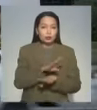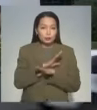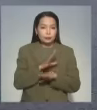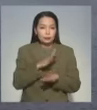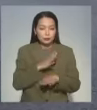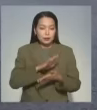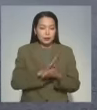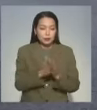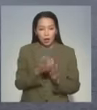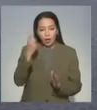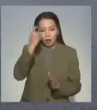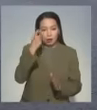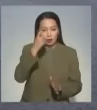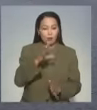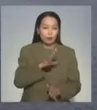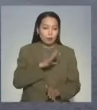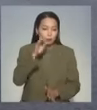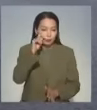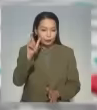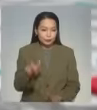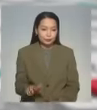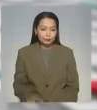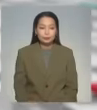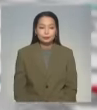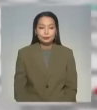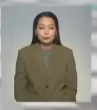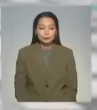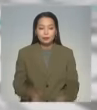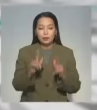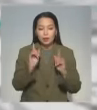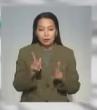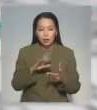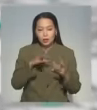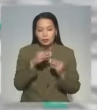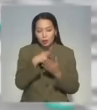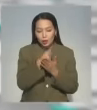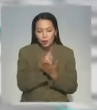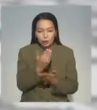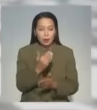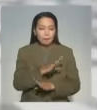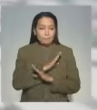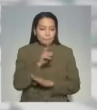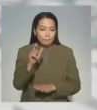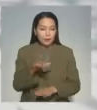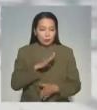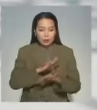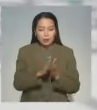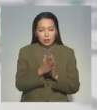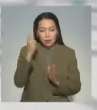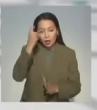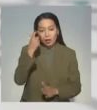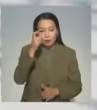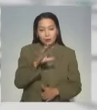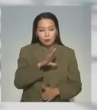находился в состоянии алкогольного опьянения. Согласно заключению экспертизы, погибший был в состоянии алкогольного